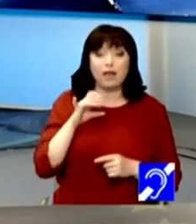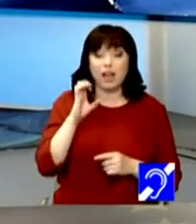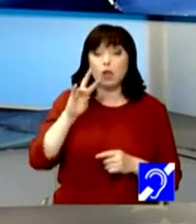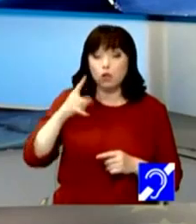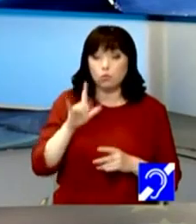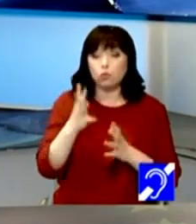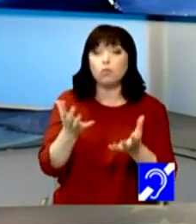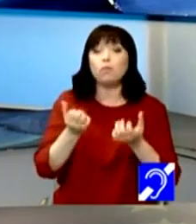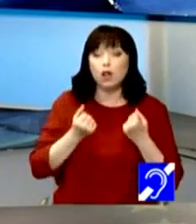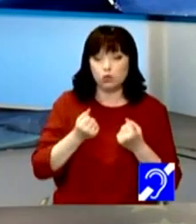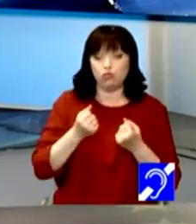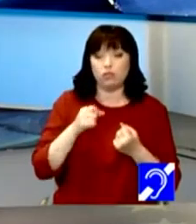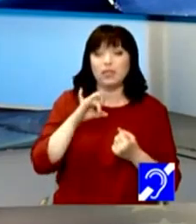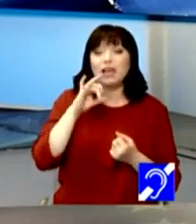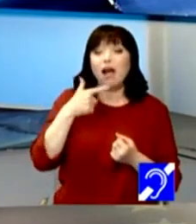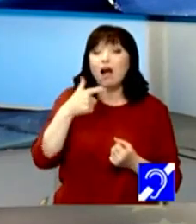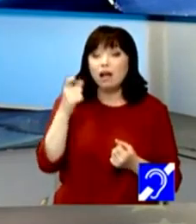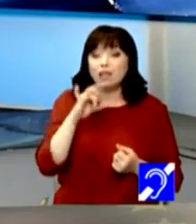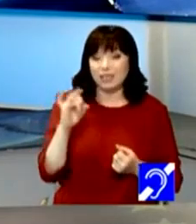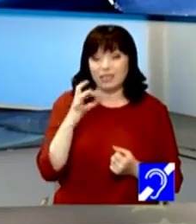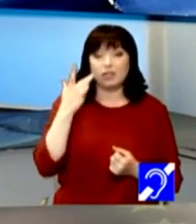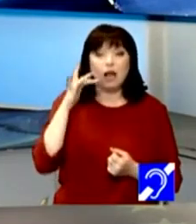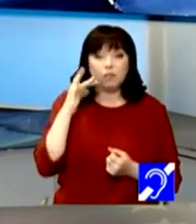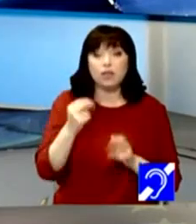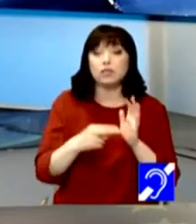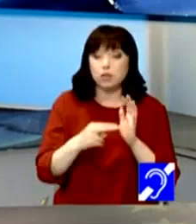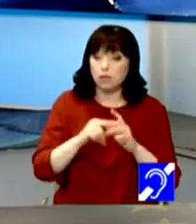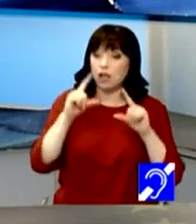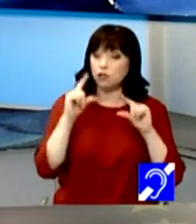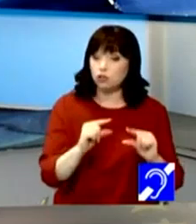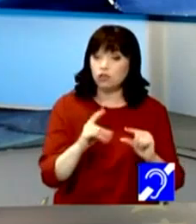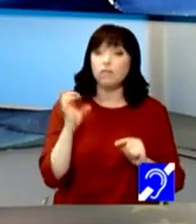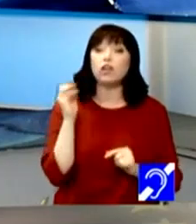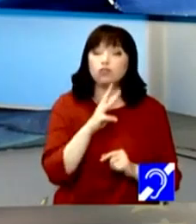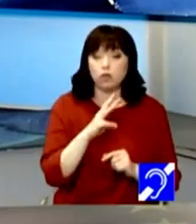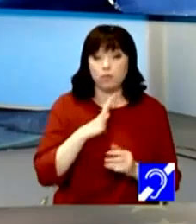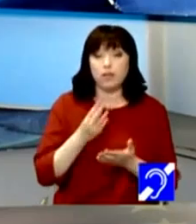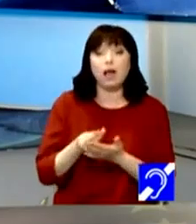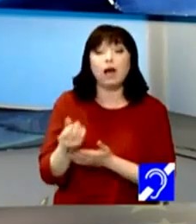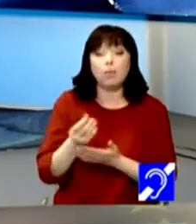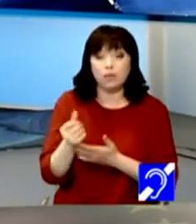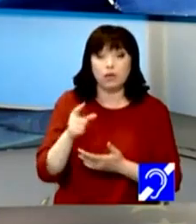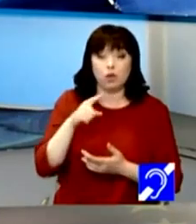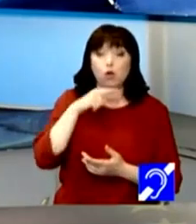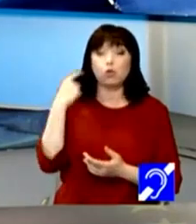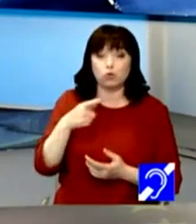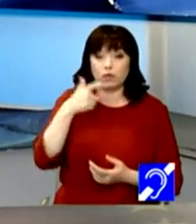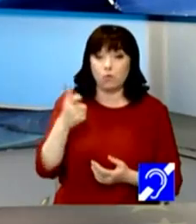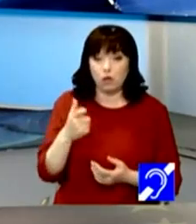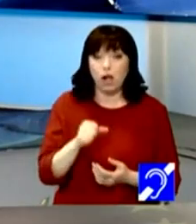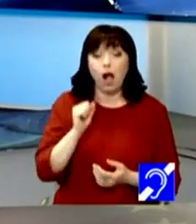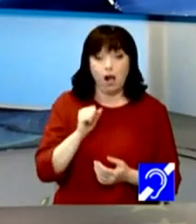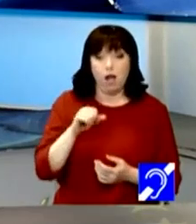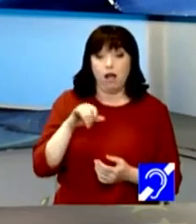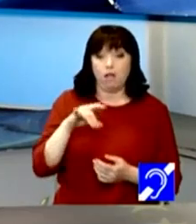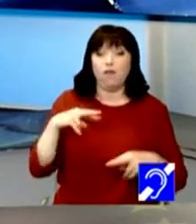gaze naturale lichefiate din Statele Unite ale Americii la un preț mai mic decât cel pe care l-a achita companiei ruse Gazprom, iar